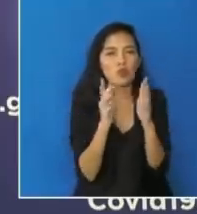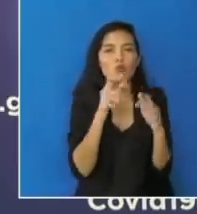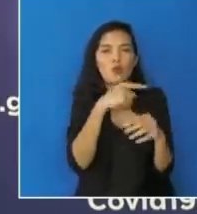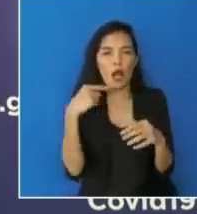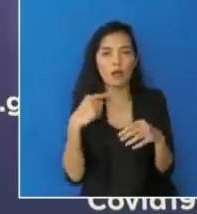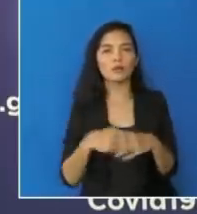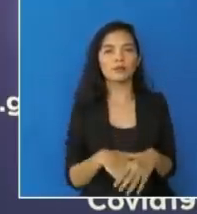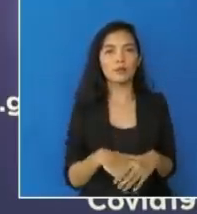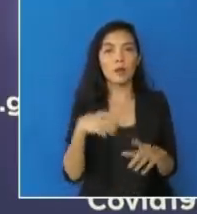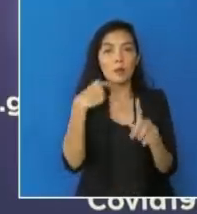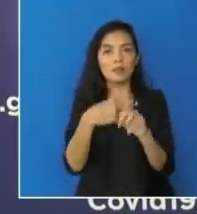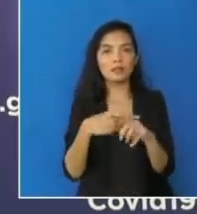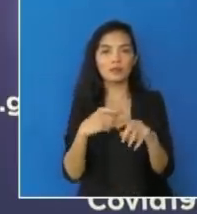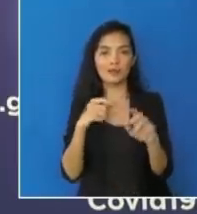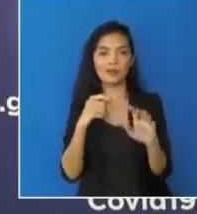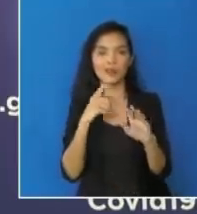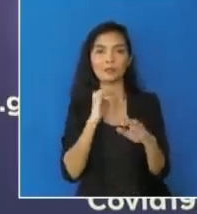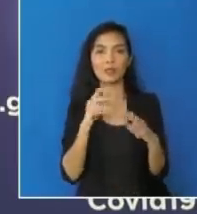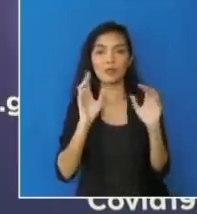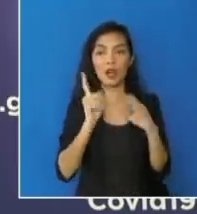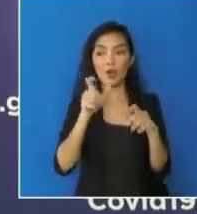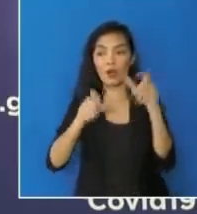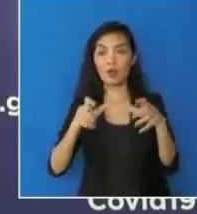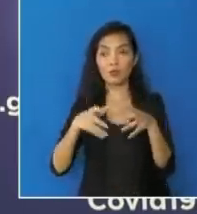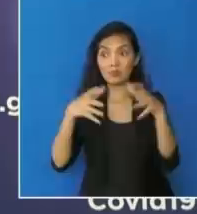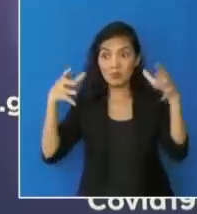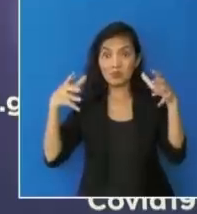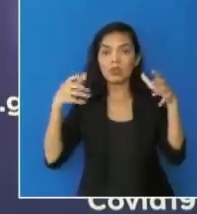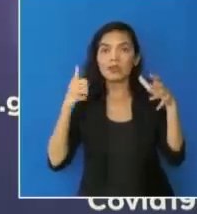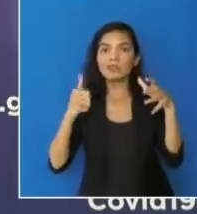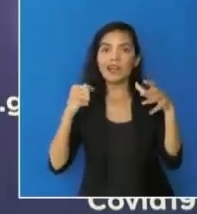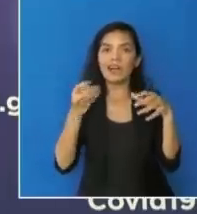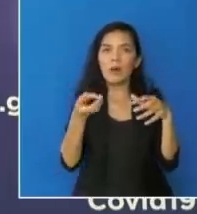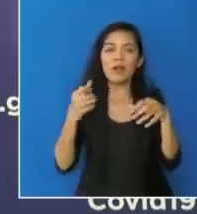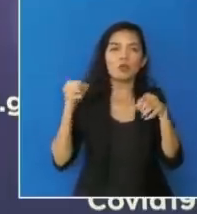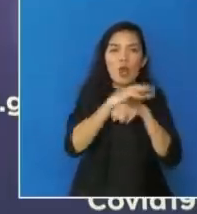besar untuk mengurangi penularan dari satu orang ke orang yang lain.